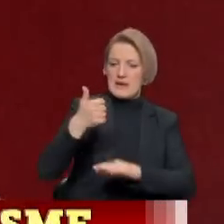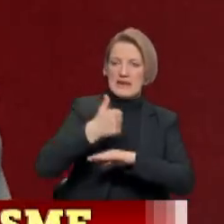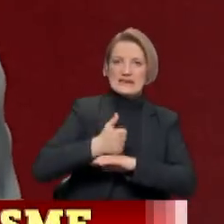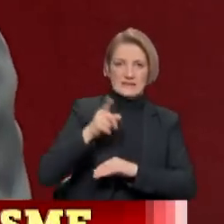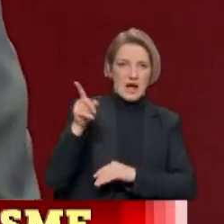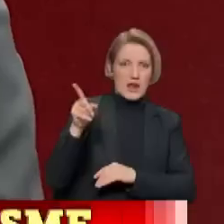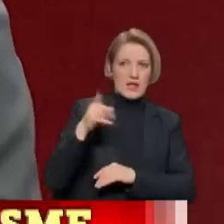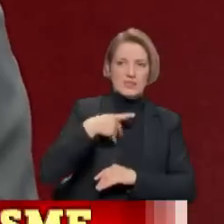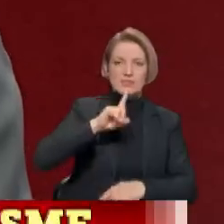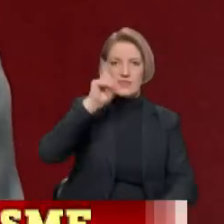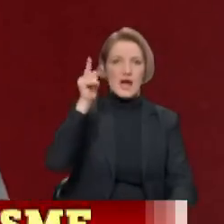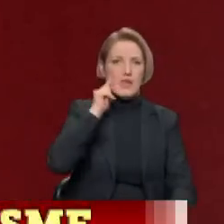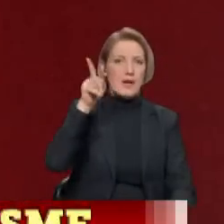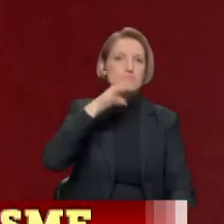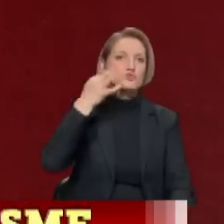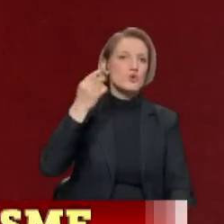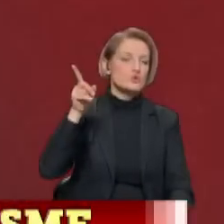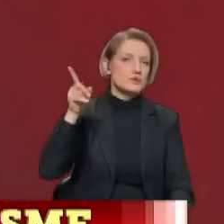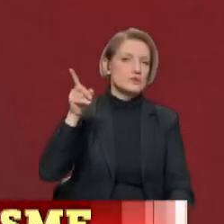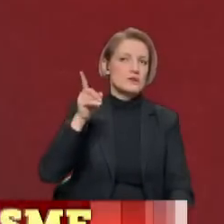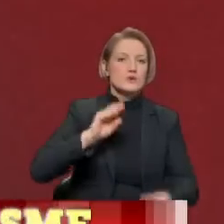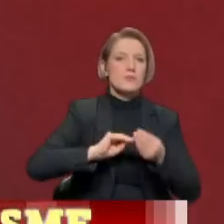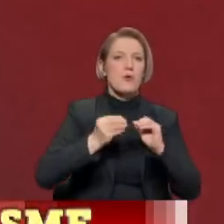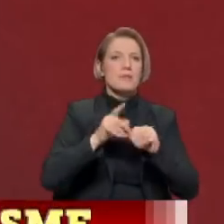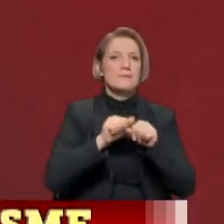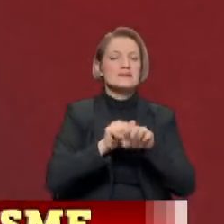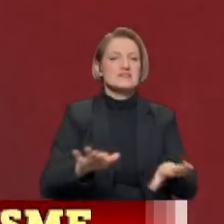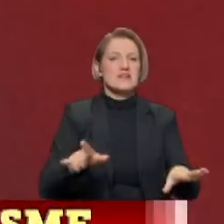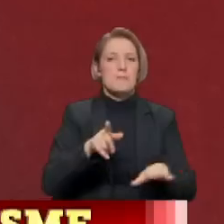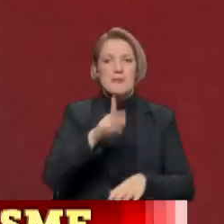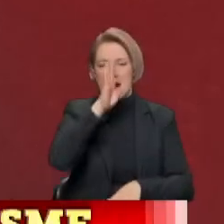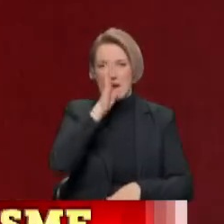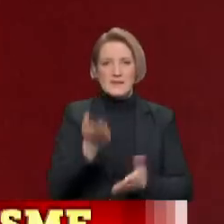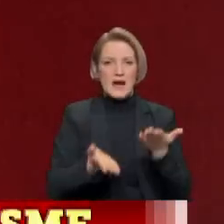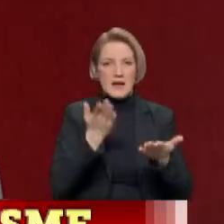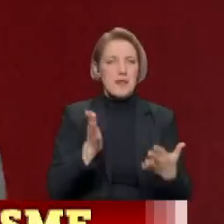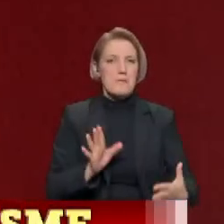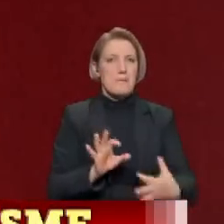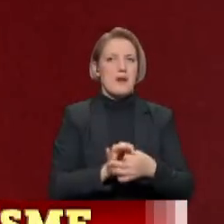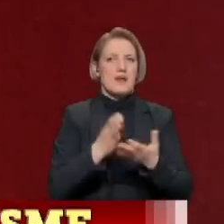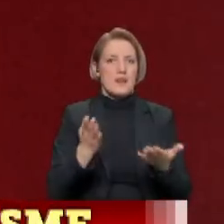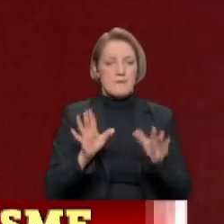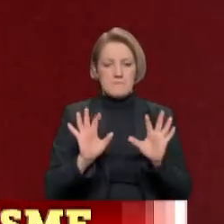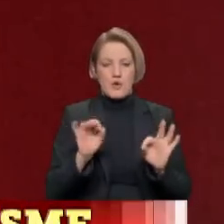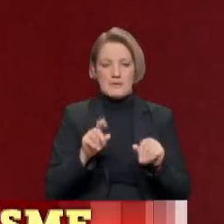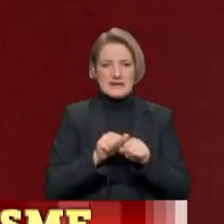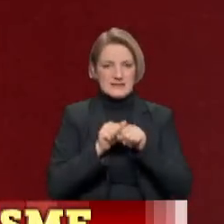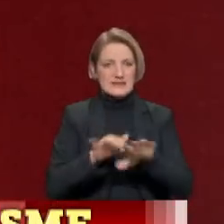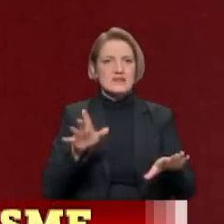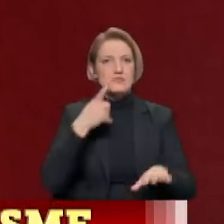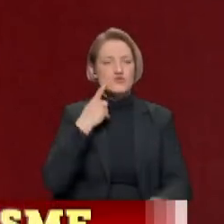iktidarı, tek adamı mutlu ederim. Sorun sistemle, sistemle adalet doğrudan bağlantılı. Böyle bir sistemde